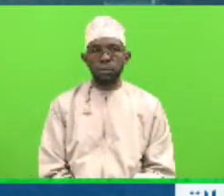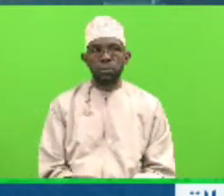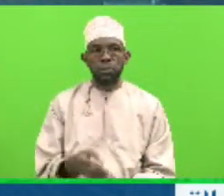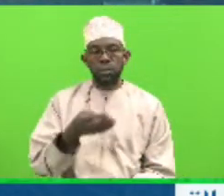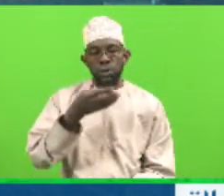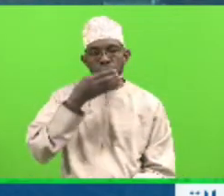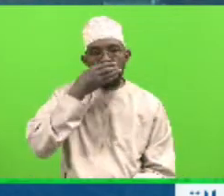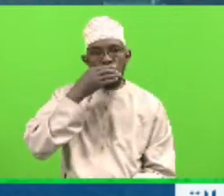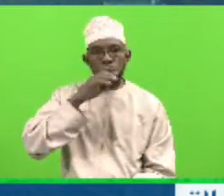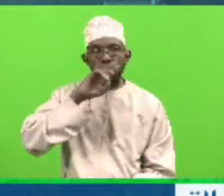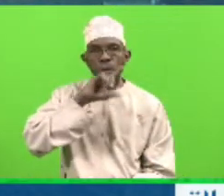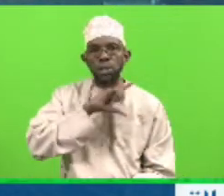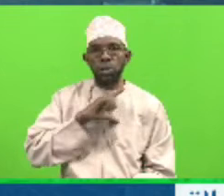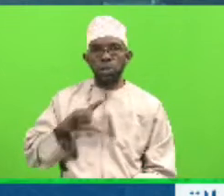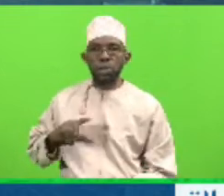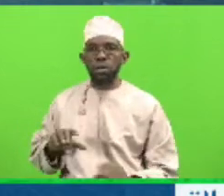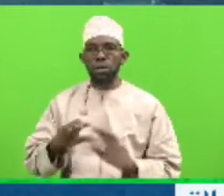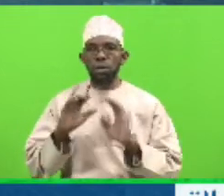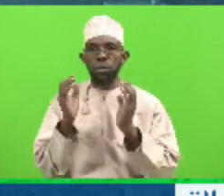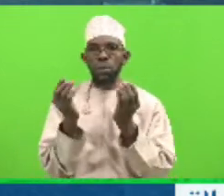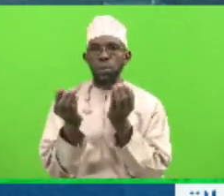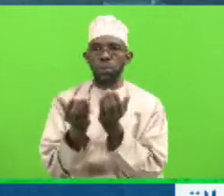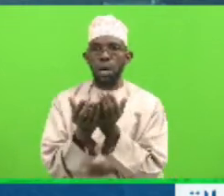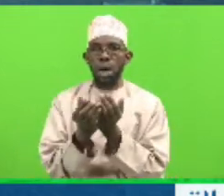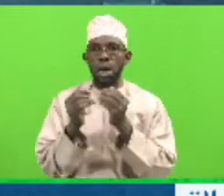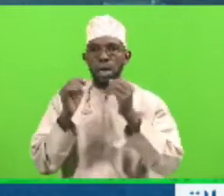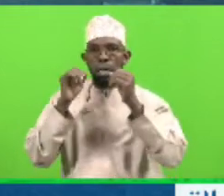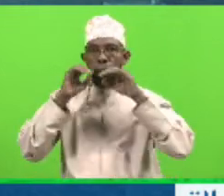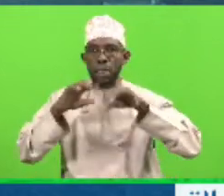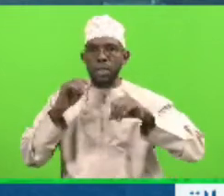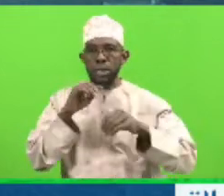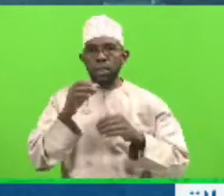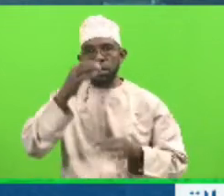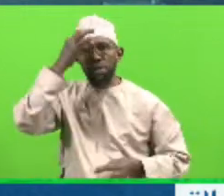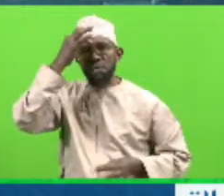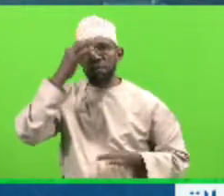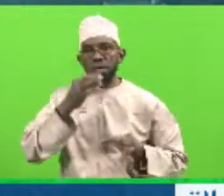الحمد لله رب العالمين على نعمة الإسلام والإيمان